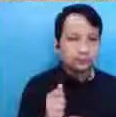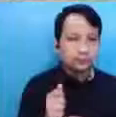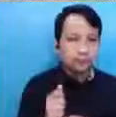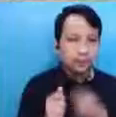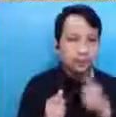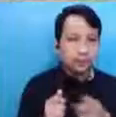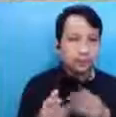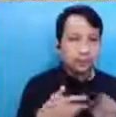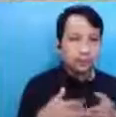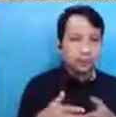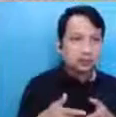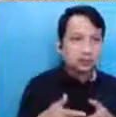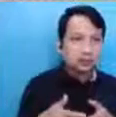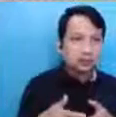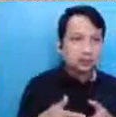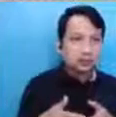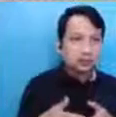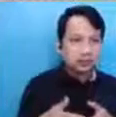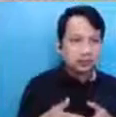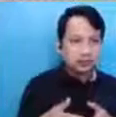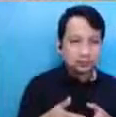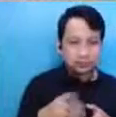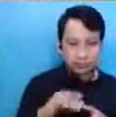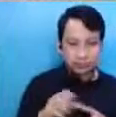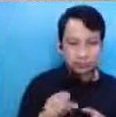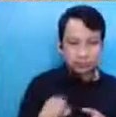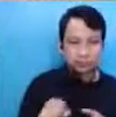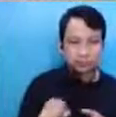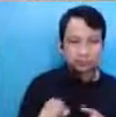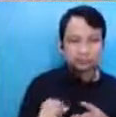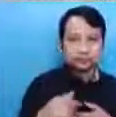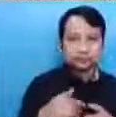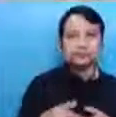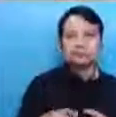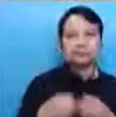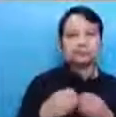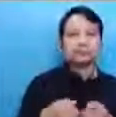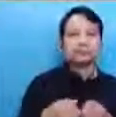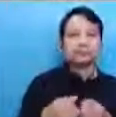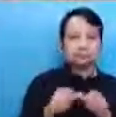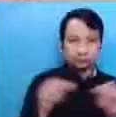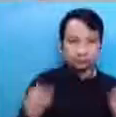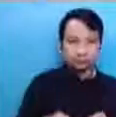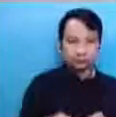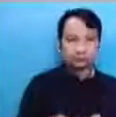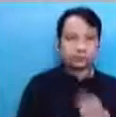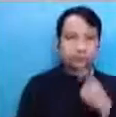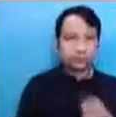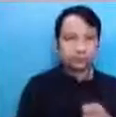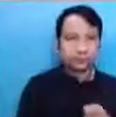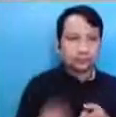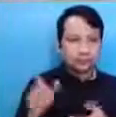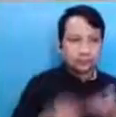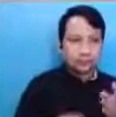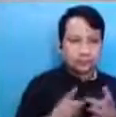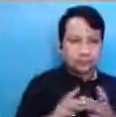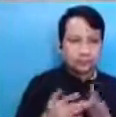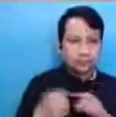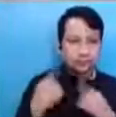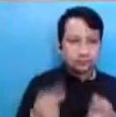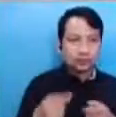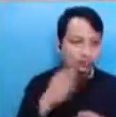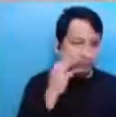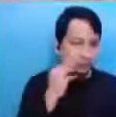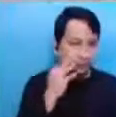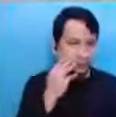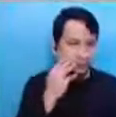nitong bagyong Odette, sir? Yes po, marami pong area ngayon starting last night ay nakaranas ng